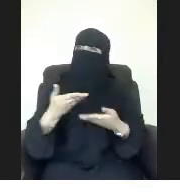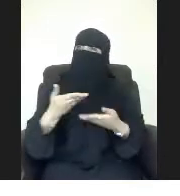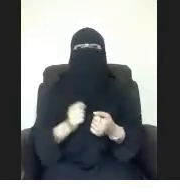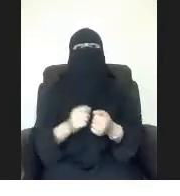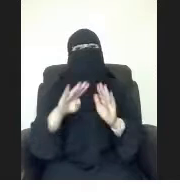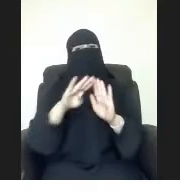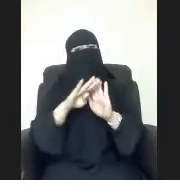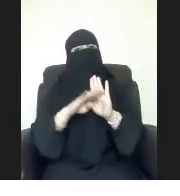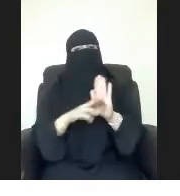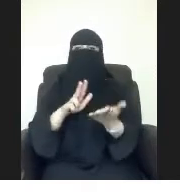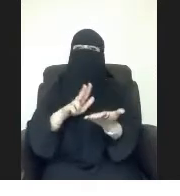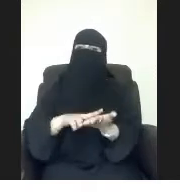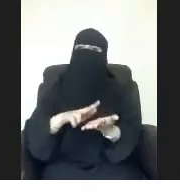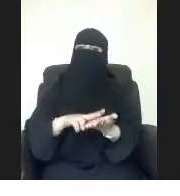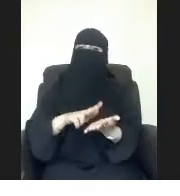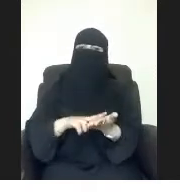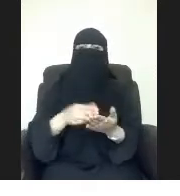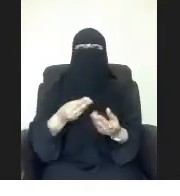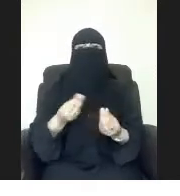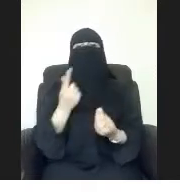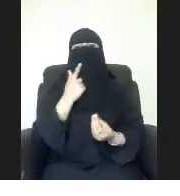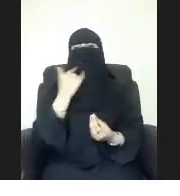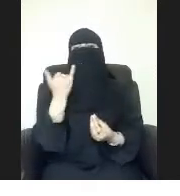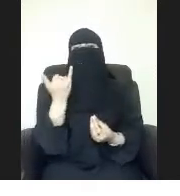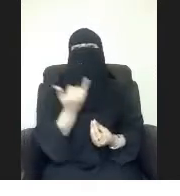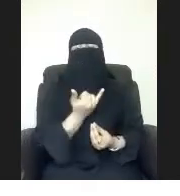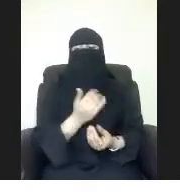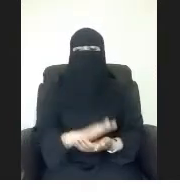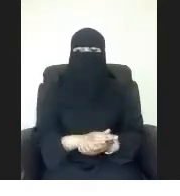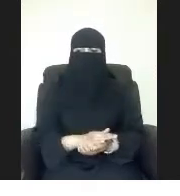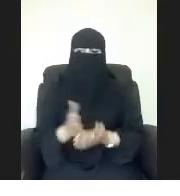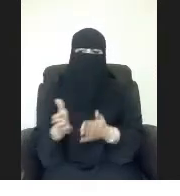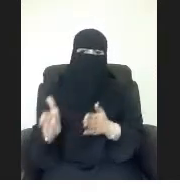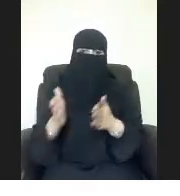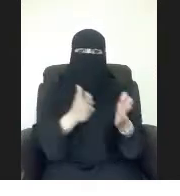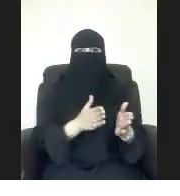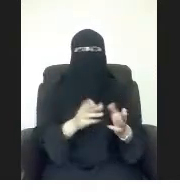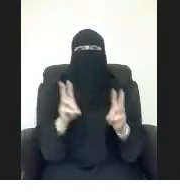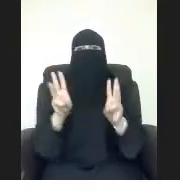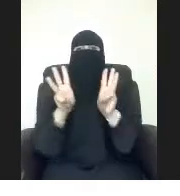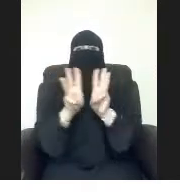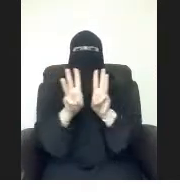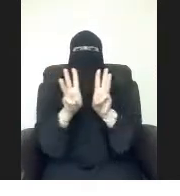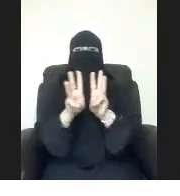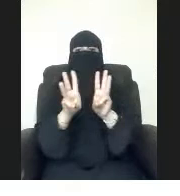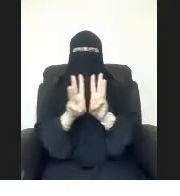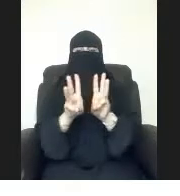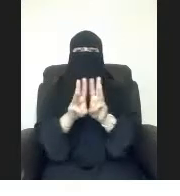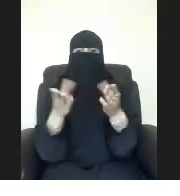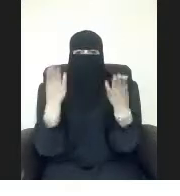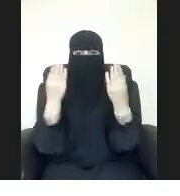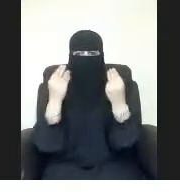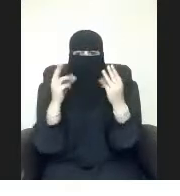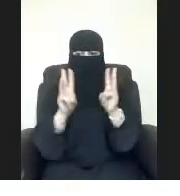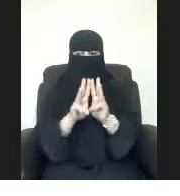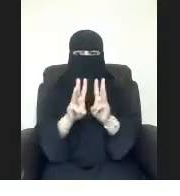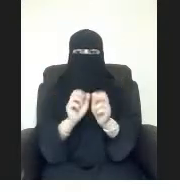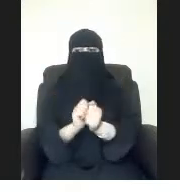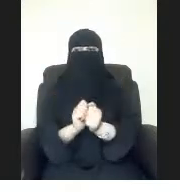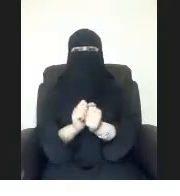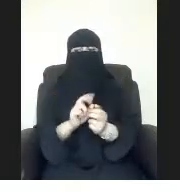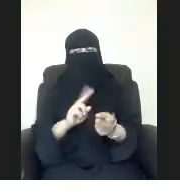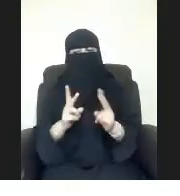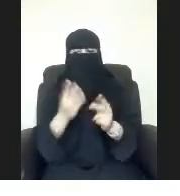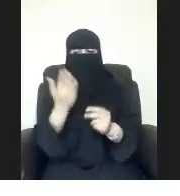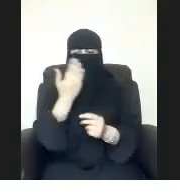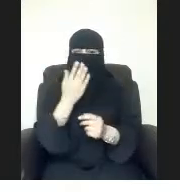تعريفات سريعة الحقيقة. التعلم الإلكتروني Learning التعلم لمقرر كامل أو جزءا من مقرر من خلال وسائط رقمية أو إلكترونية، سواء